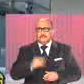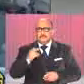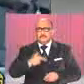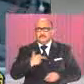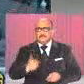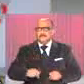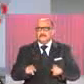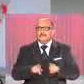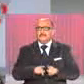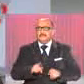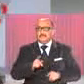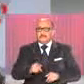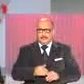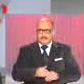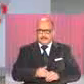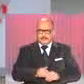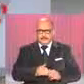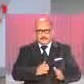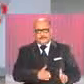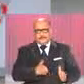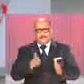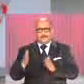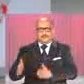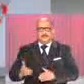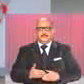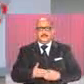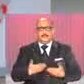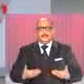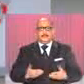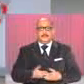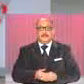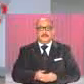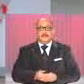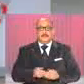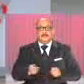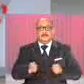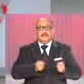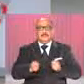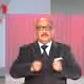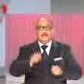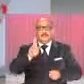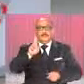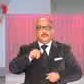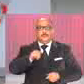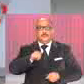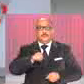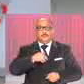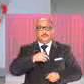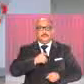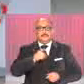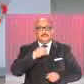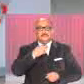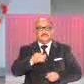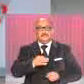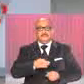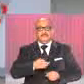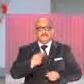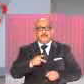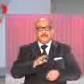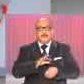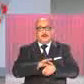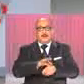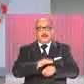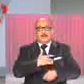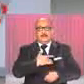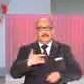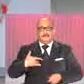حرجة. قال مدير بعثة الأمم المتحدة لمكافحة الإيبولا اليوم في العاصمة الغانية أكرا، قال إن